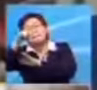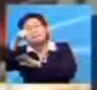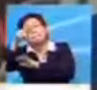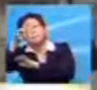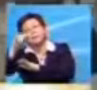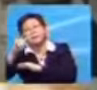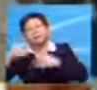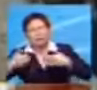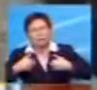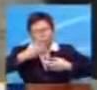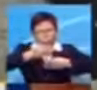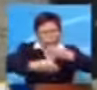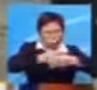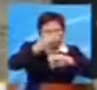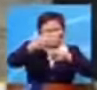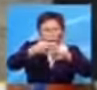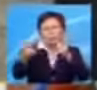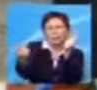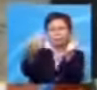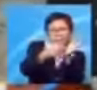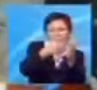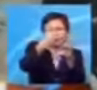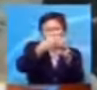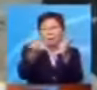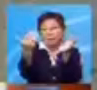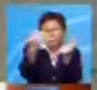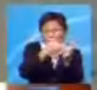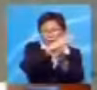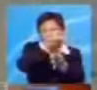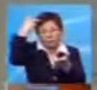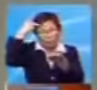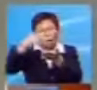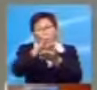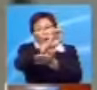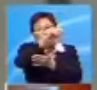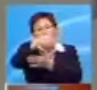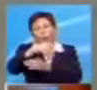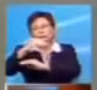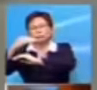akan melalui proses penjamaan dan ak dikenali